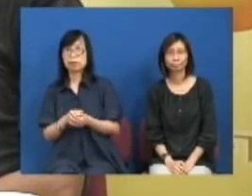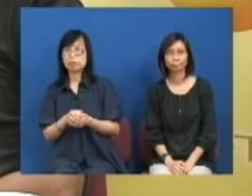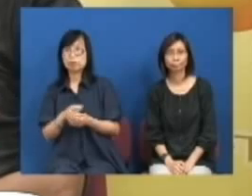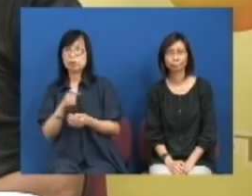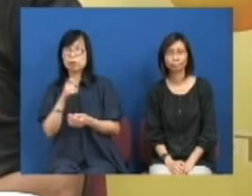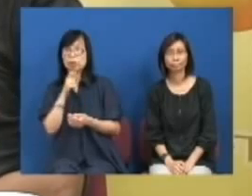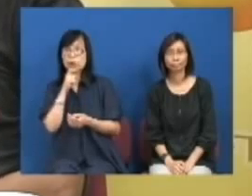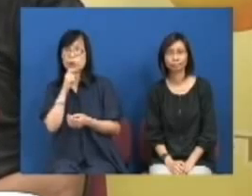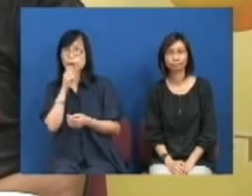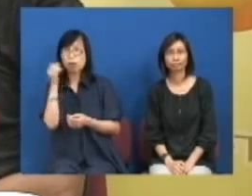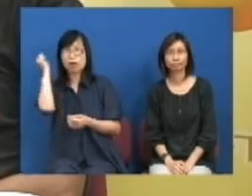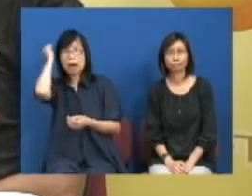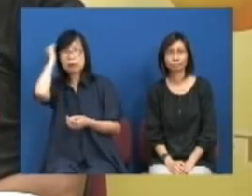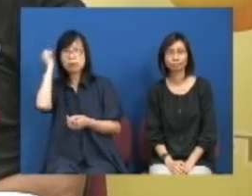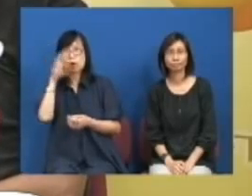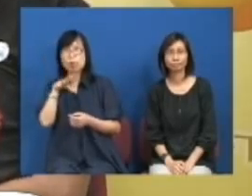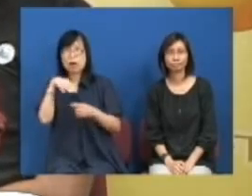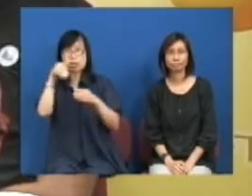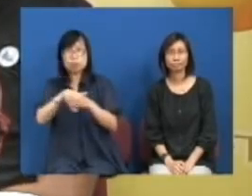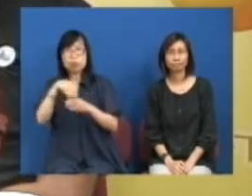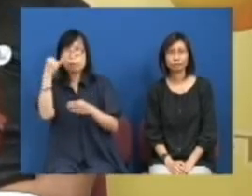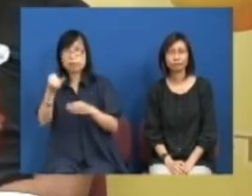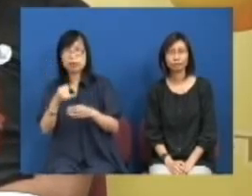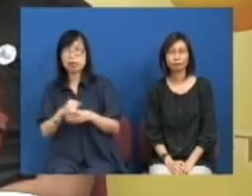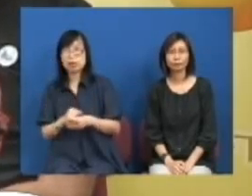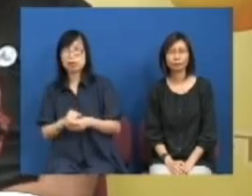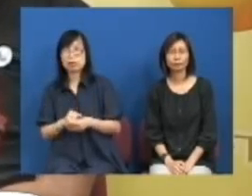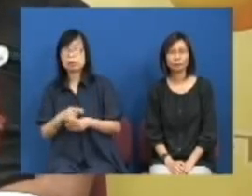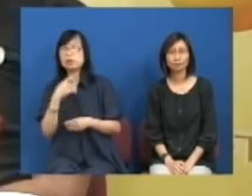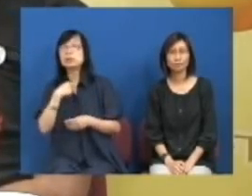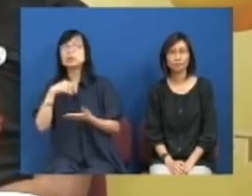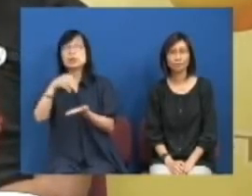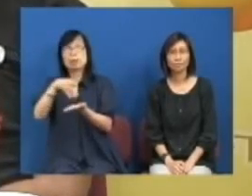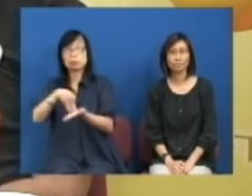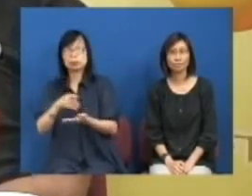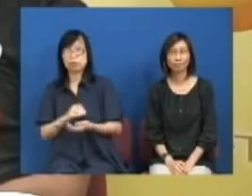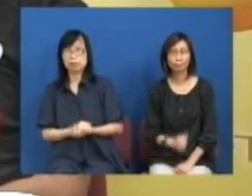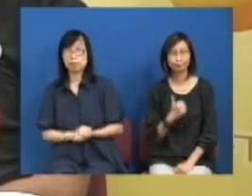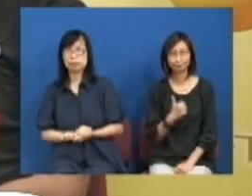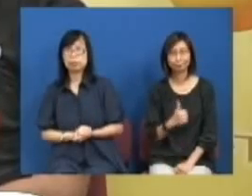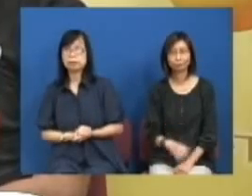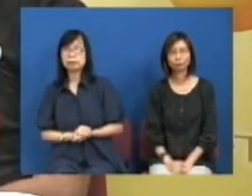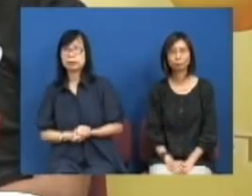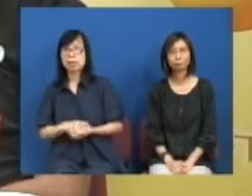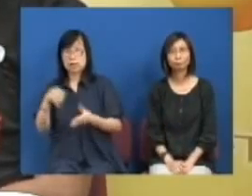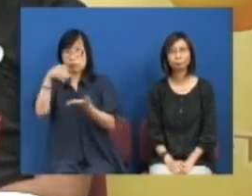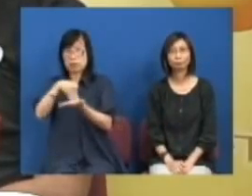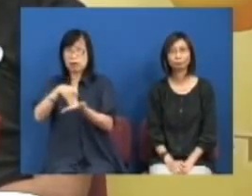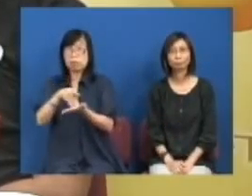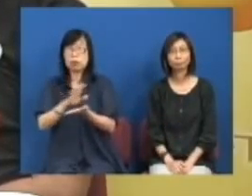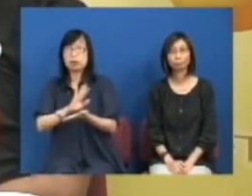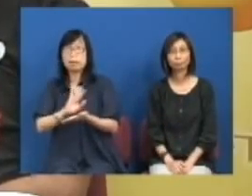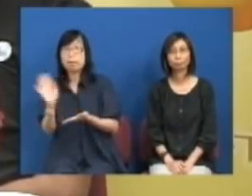你好難話一選舉就唔得，當然我哋一路都認為應該參與嗰個小英主選舉啦。但你如果要參與嘅話，你不能